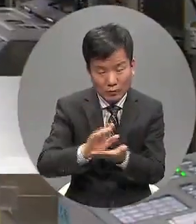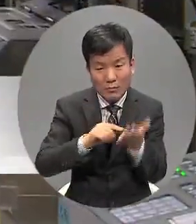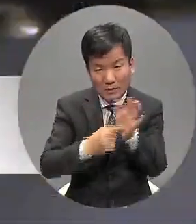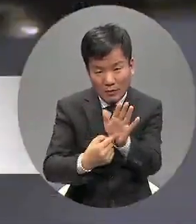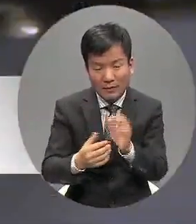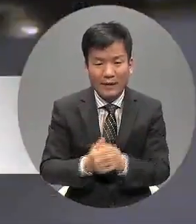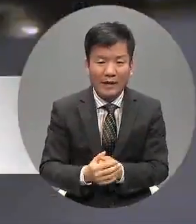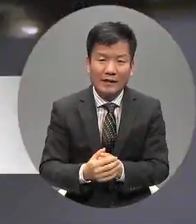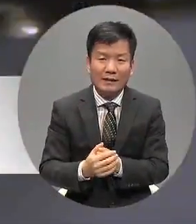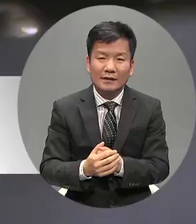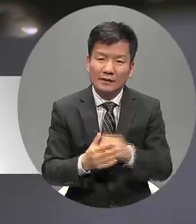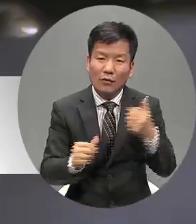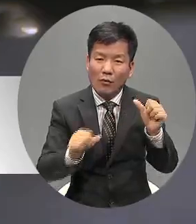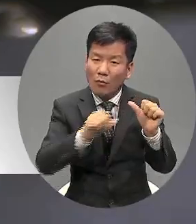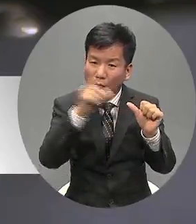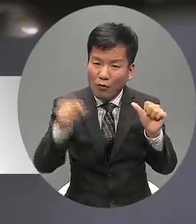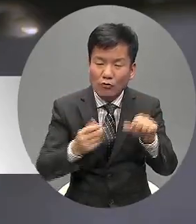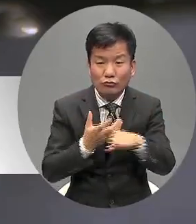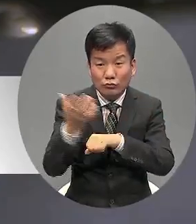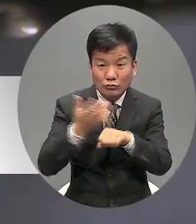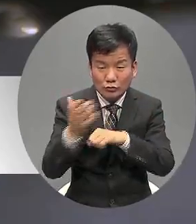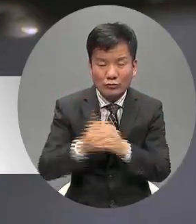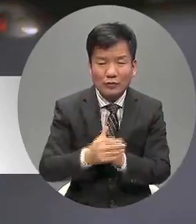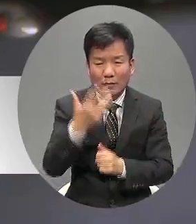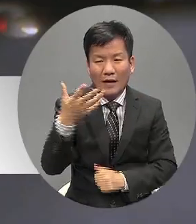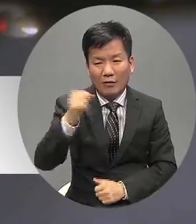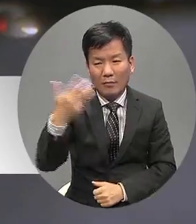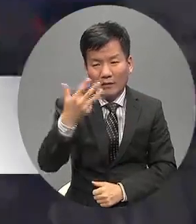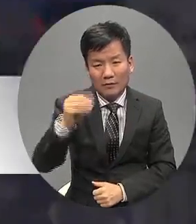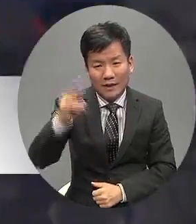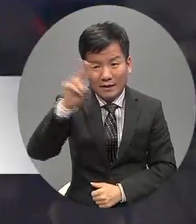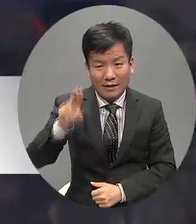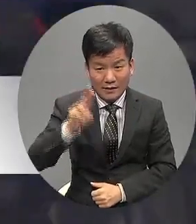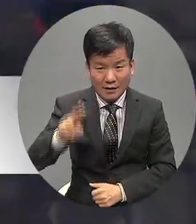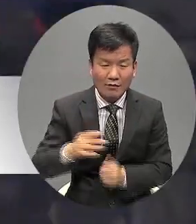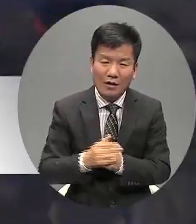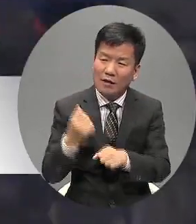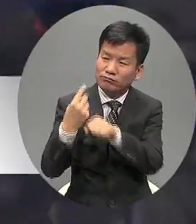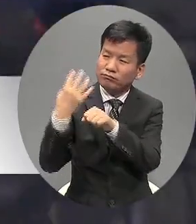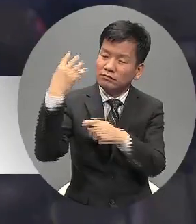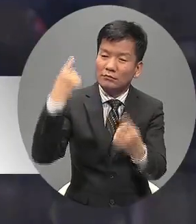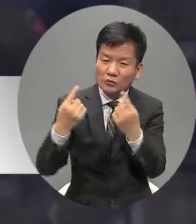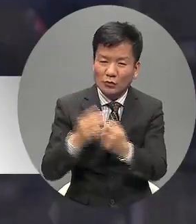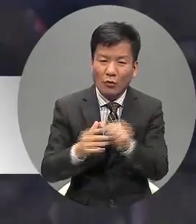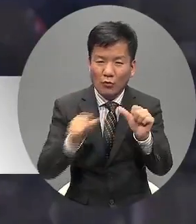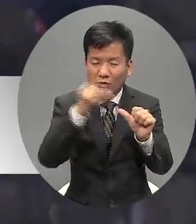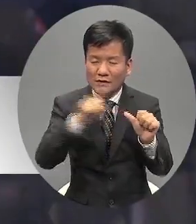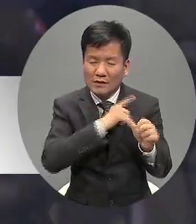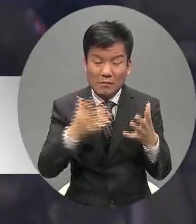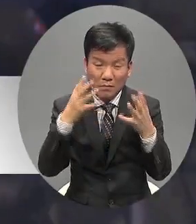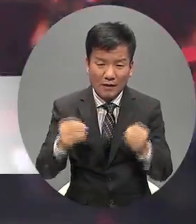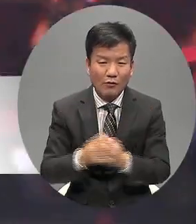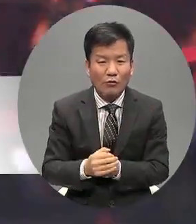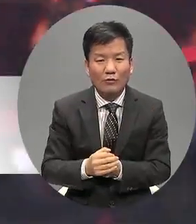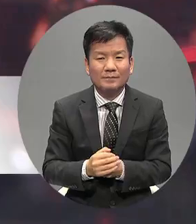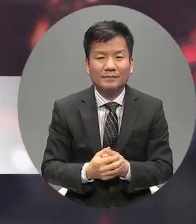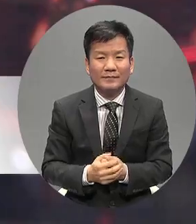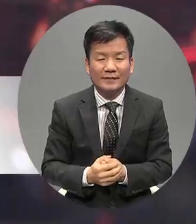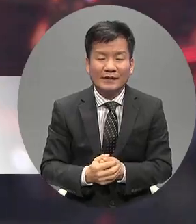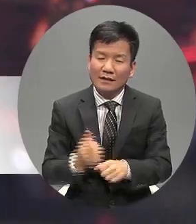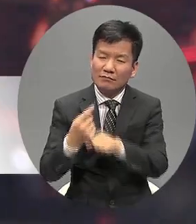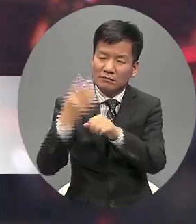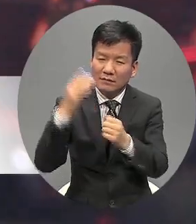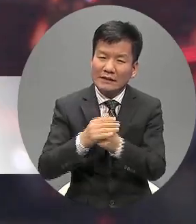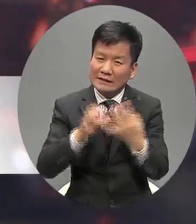따르면 지난달 충북 반도체 수출은 8억 8천만 달러로 역대 5월 최고치, 월간 수출액 기준으로도